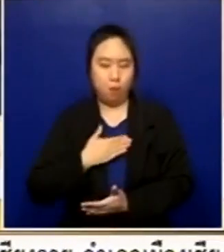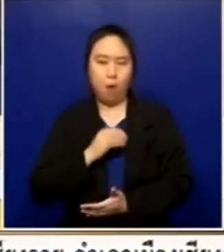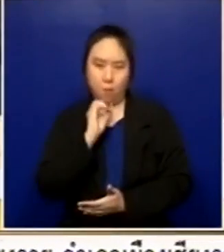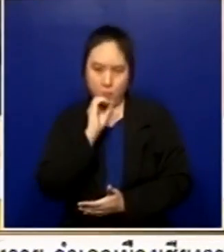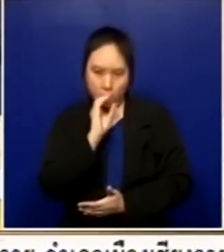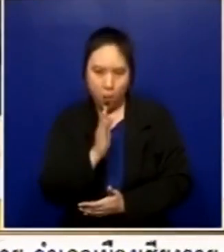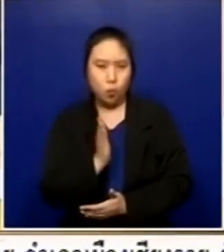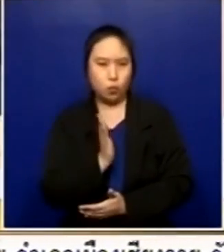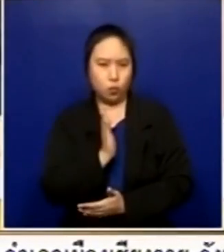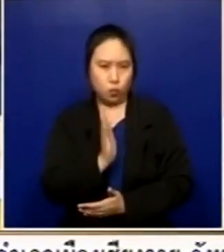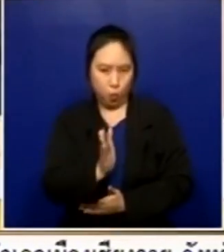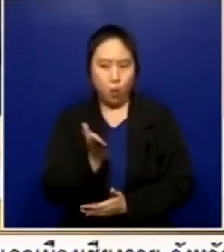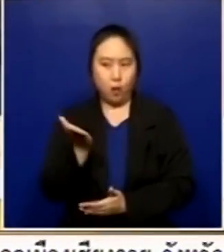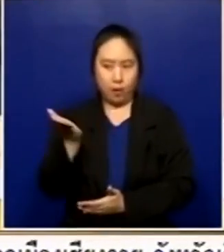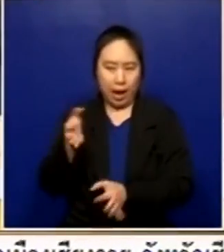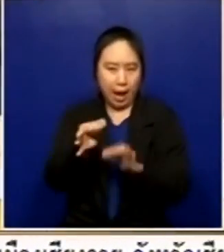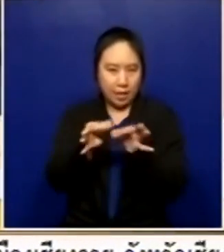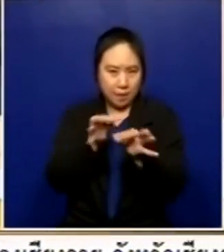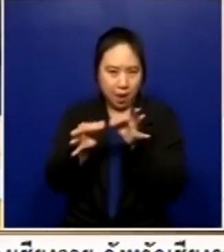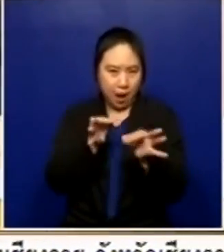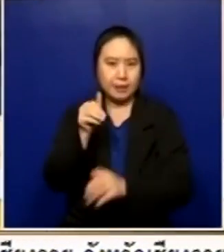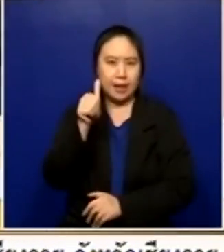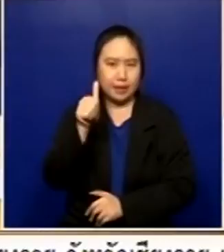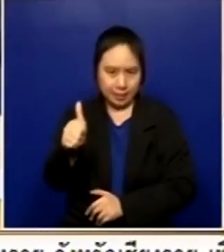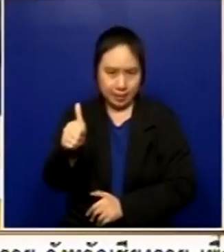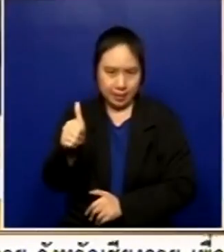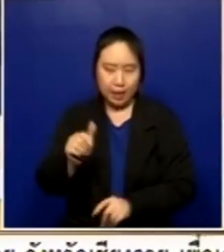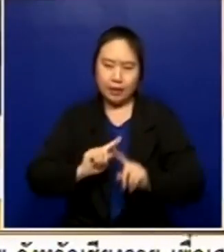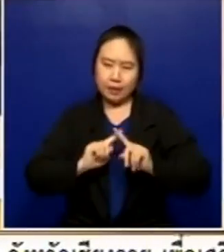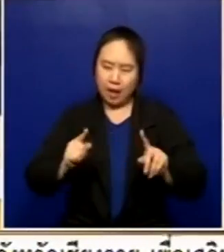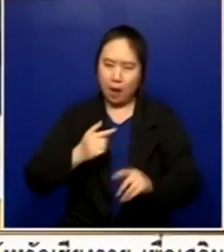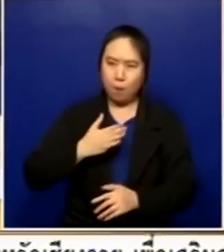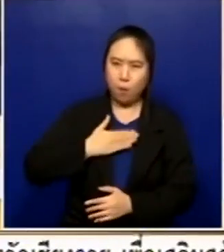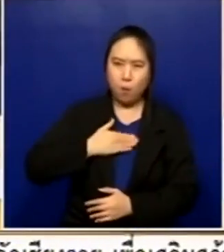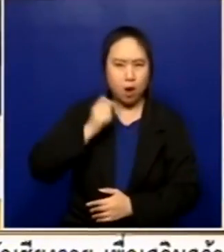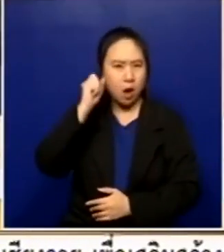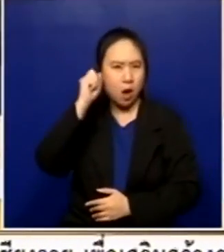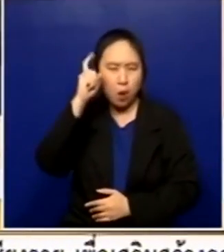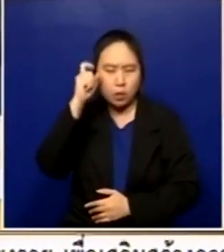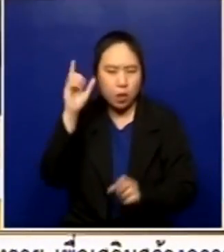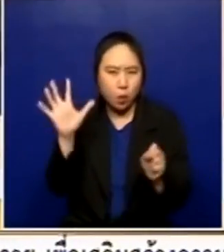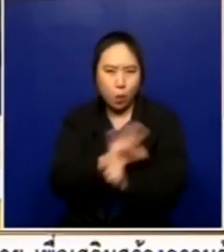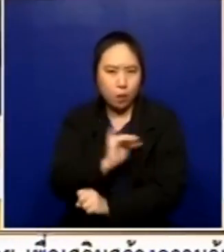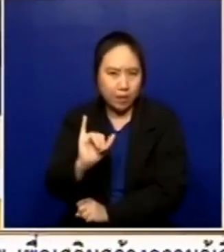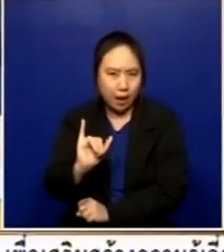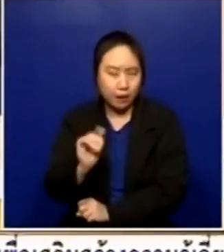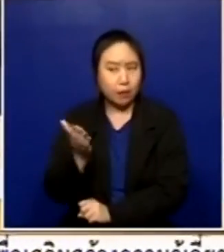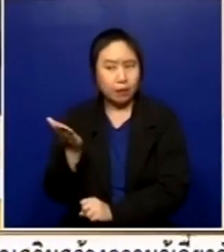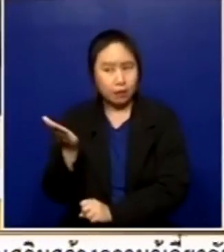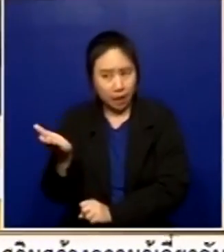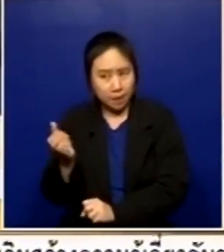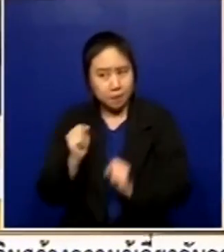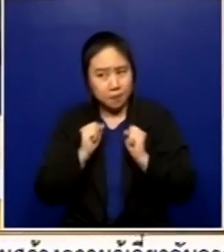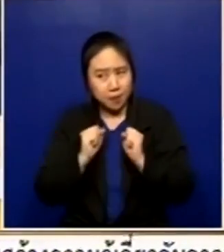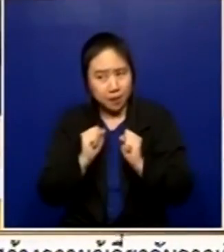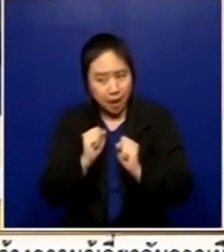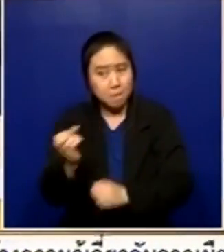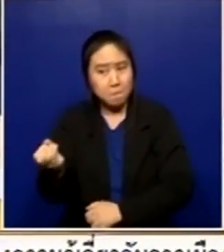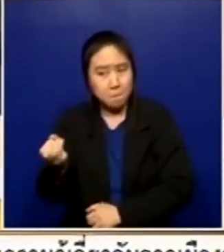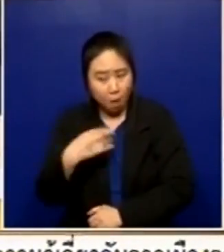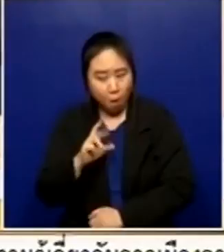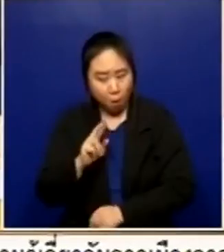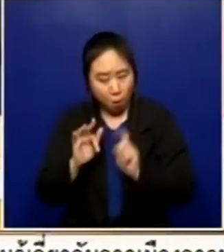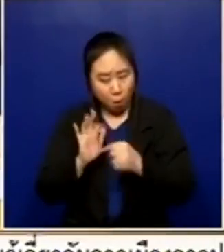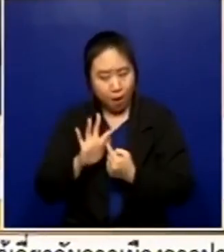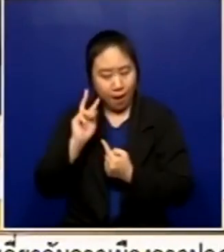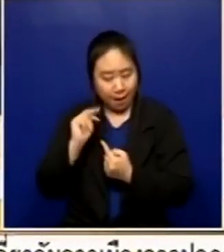ท่านอธิบายได้ดีมากนะครับแต่ผมก็ยังเข้าใจหมดท่านพยายามจะบอกว่าร่างและธรรมนูญที่เราเสนอ